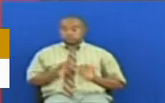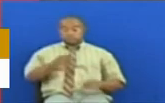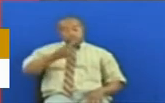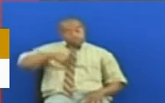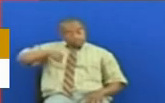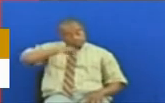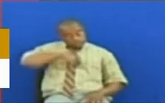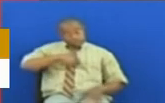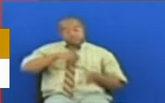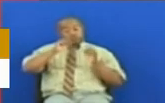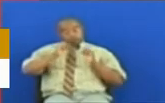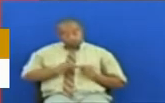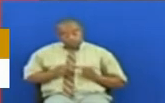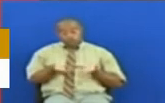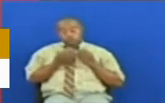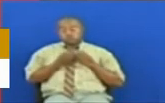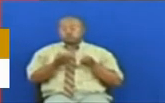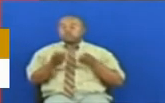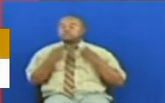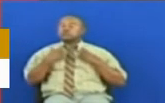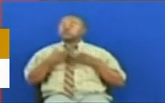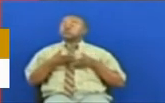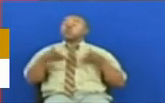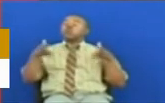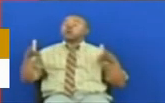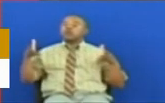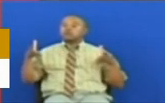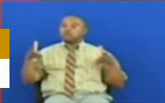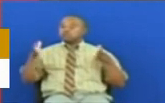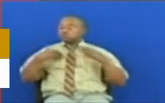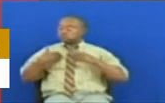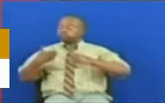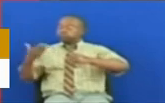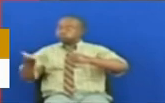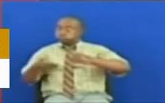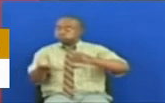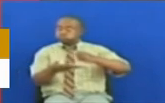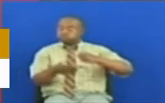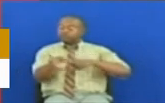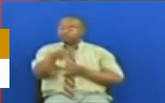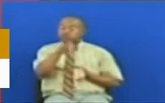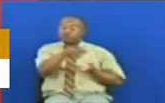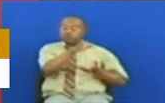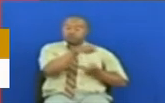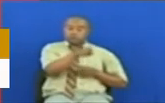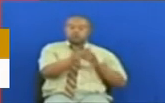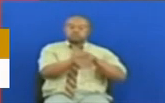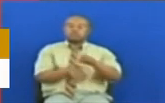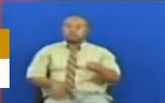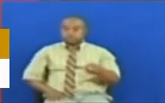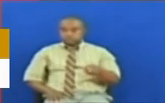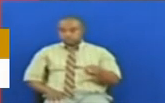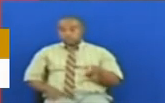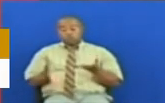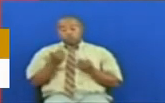kuwa na sauti kubwa zaidi mle ili tuweze tukavune hili. Moja katika mambo ambayo mmesema humu, sheria